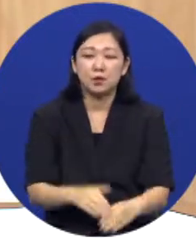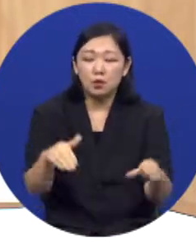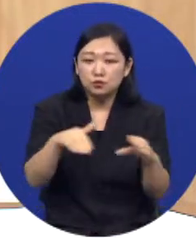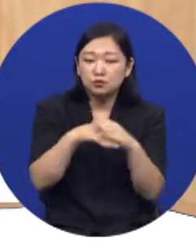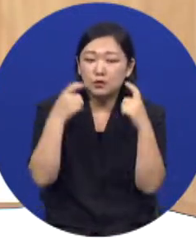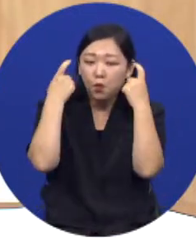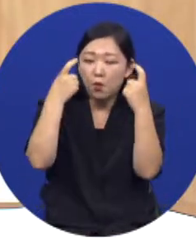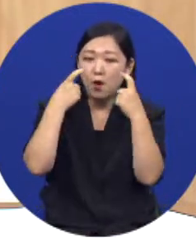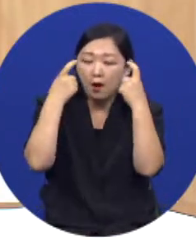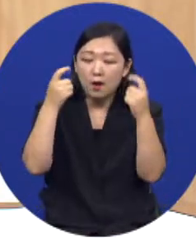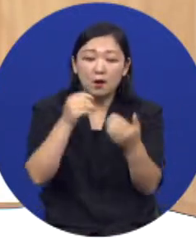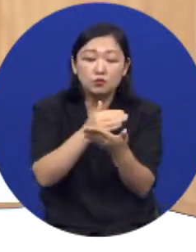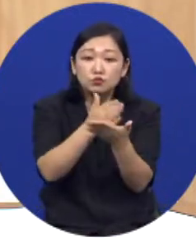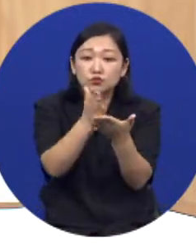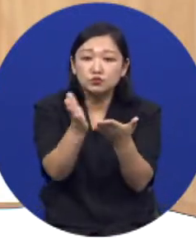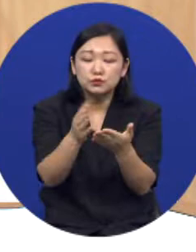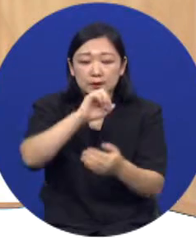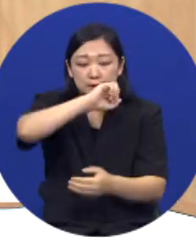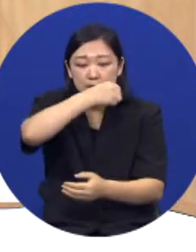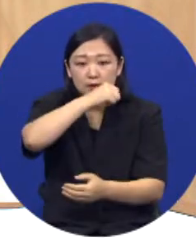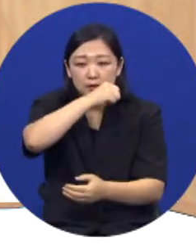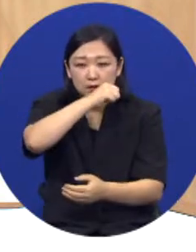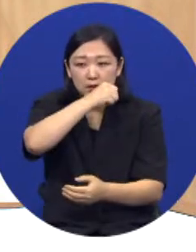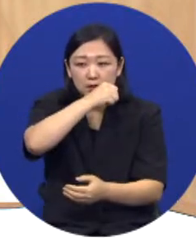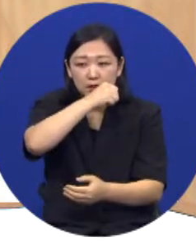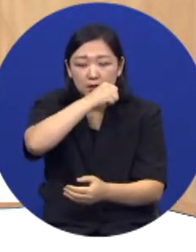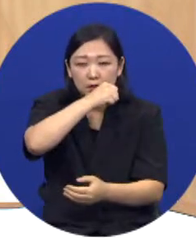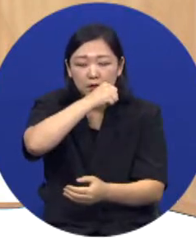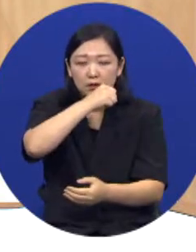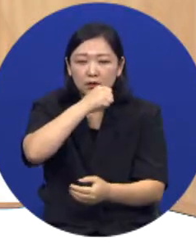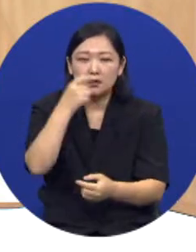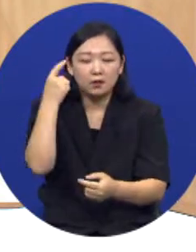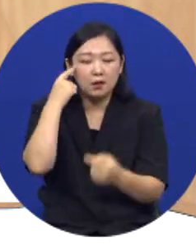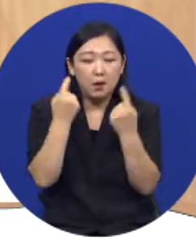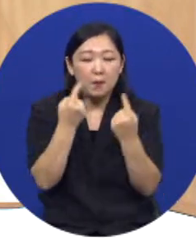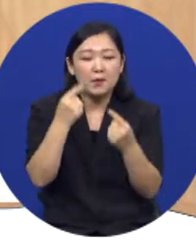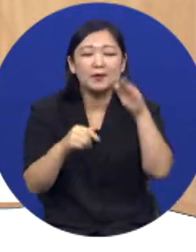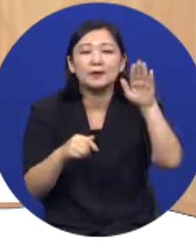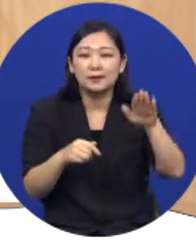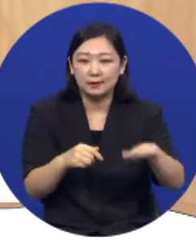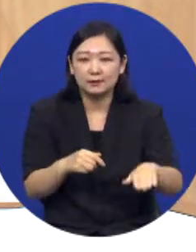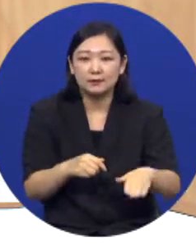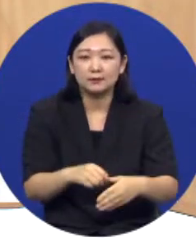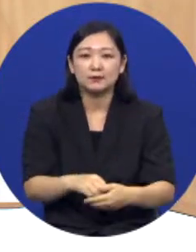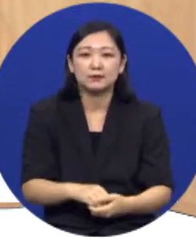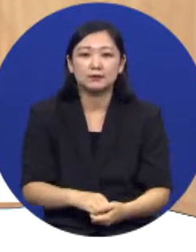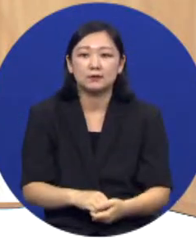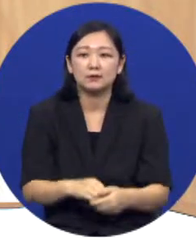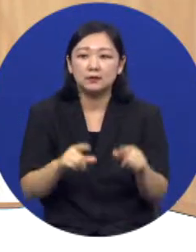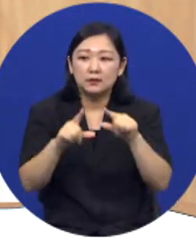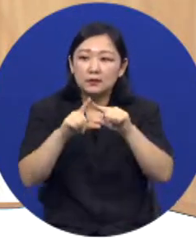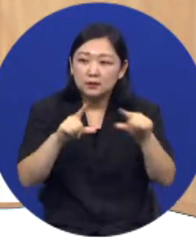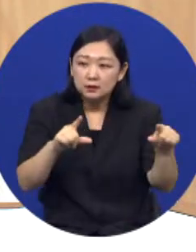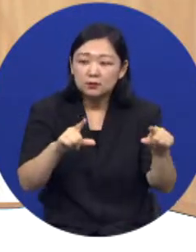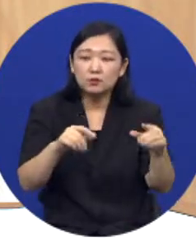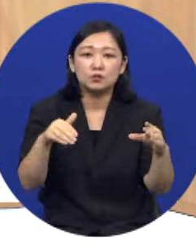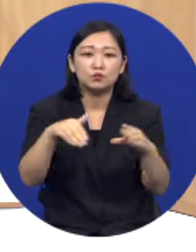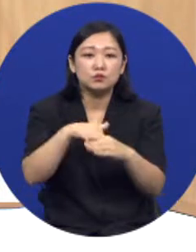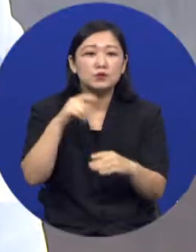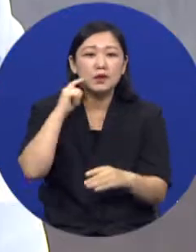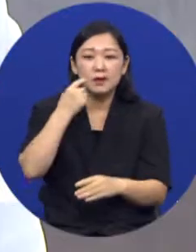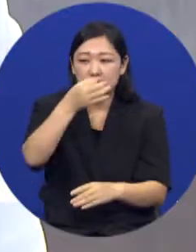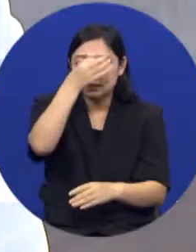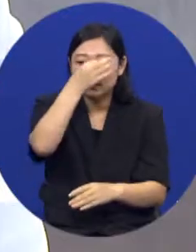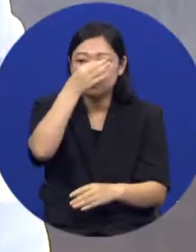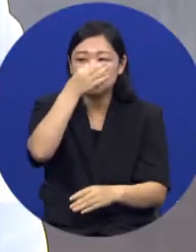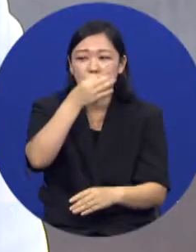문화관광 분야 예산이 차지하는 비중이 상대적으로 너무 낮아가지고 일부에서는 문화예술분대론이 우려가